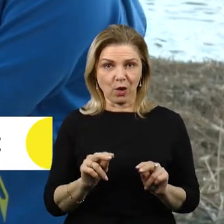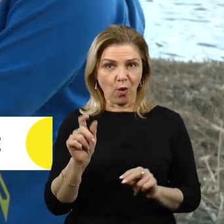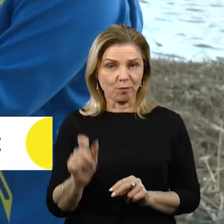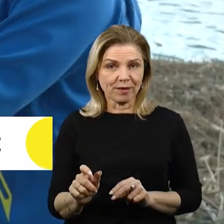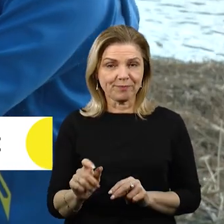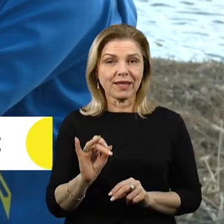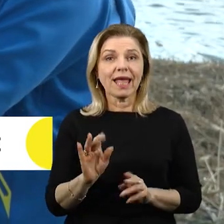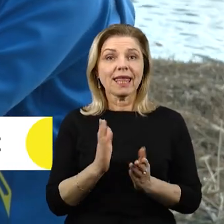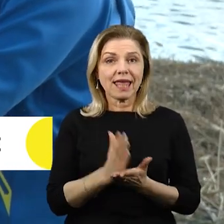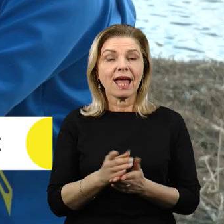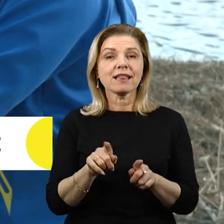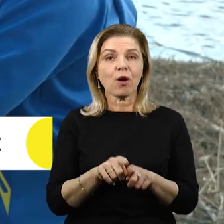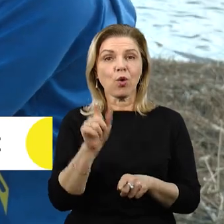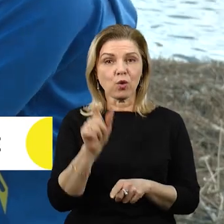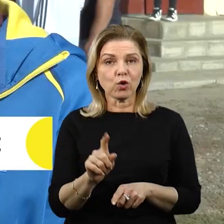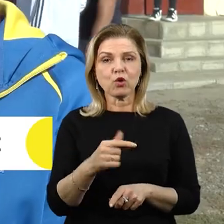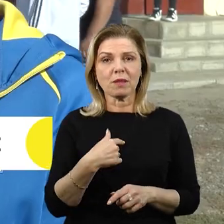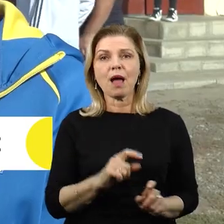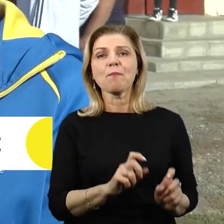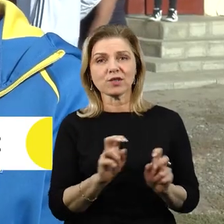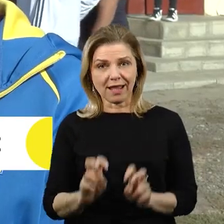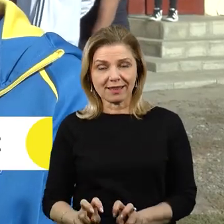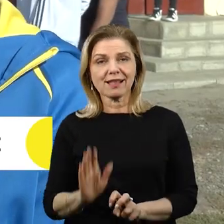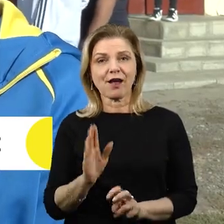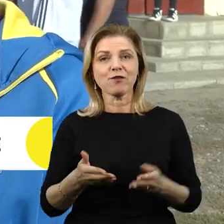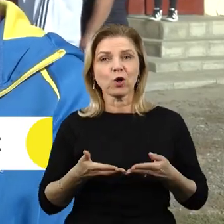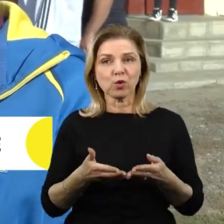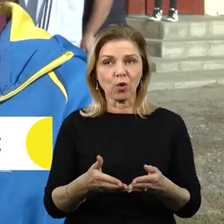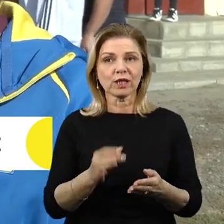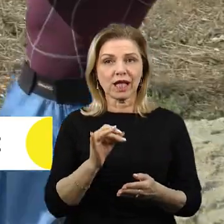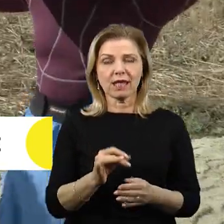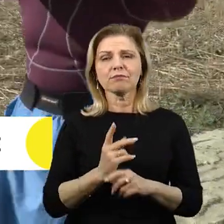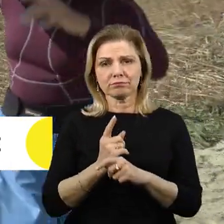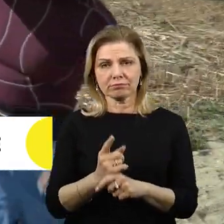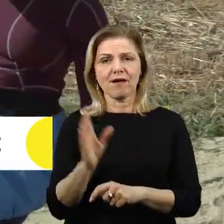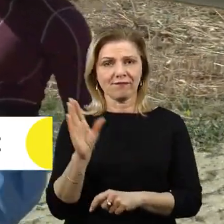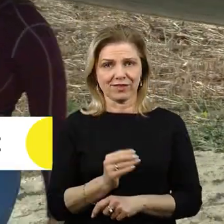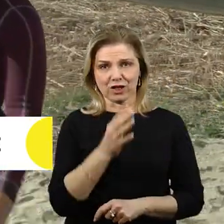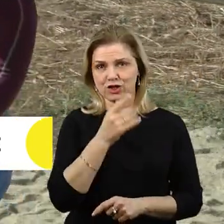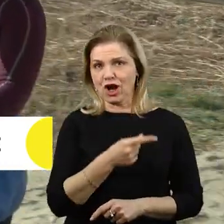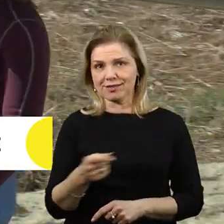таки є людиною яка посадила мене в лодку яка веде мене за руку можна сказати весь цей